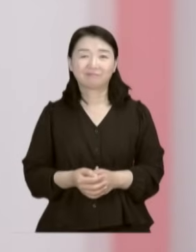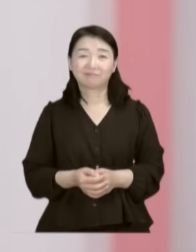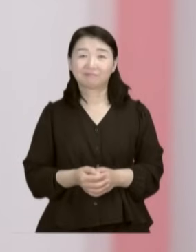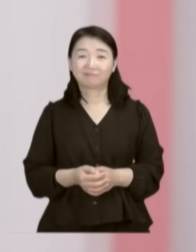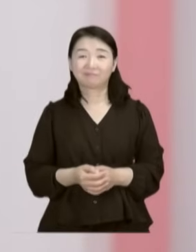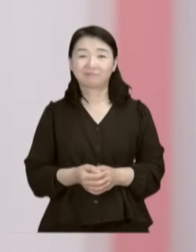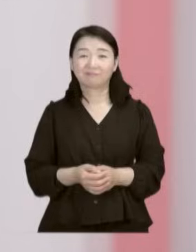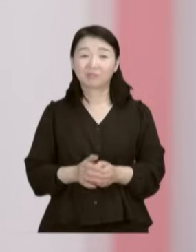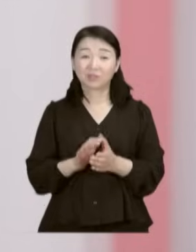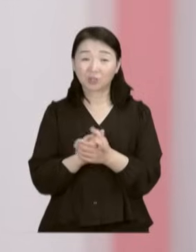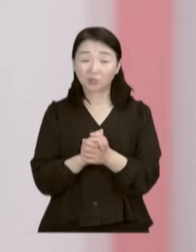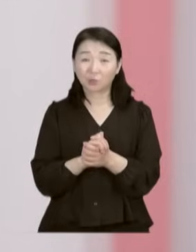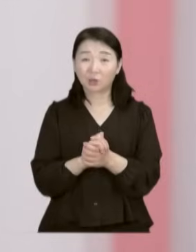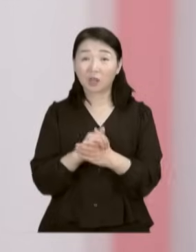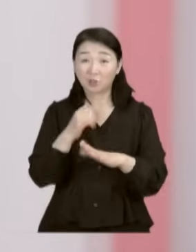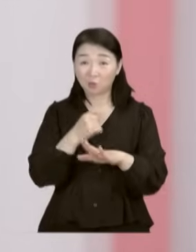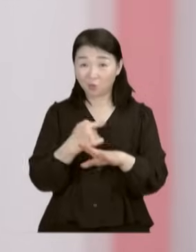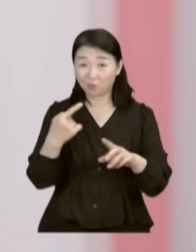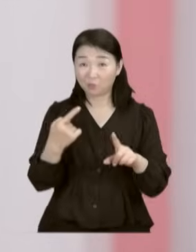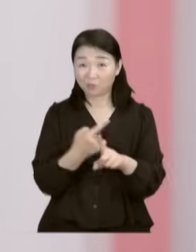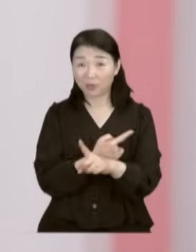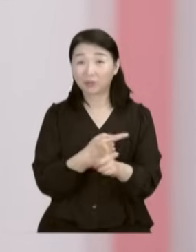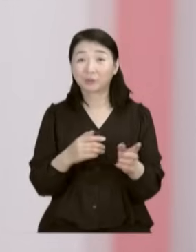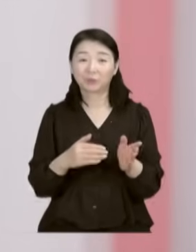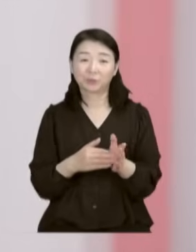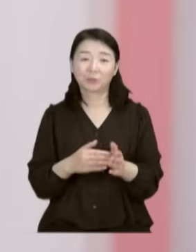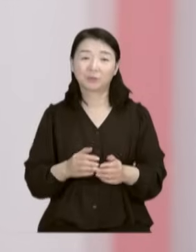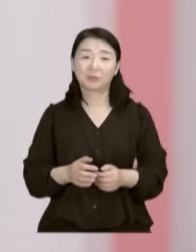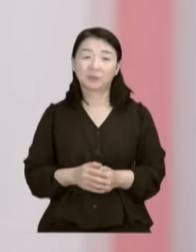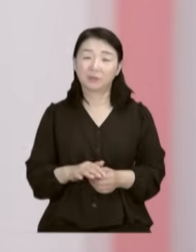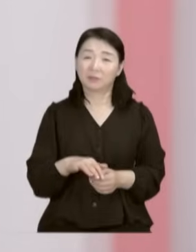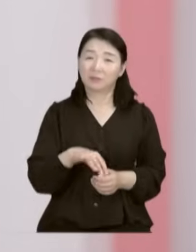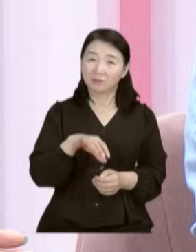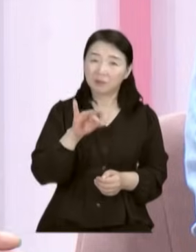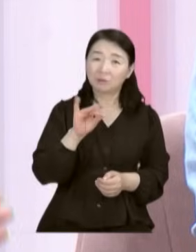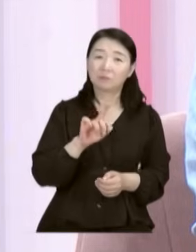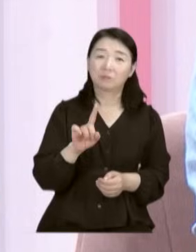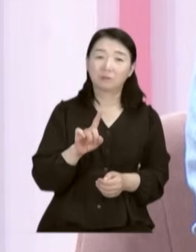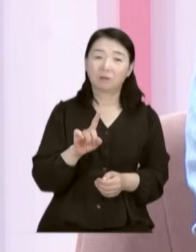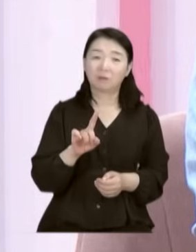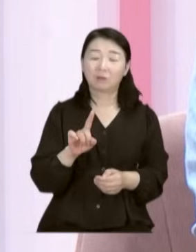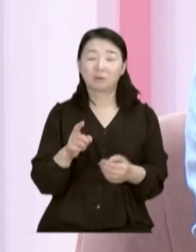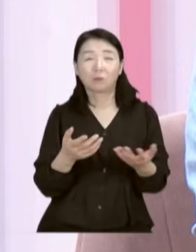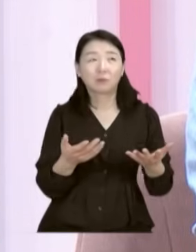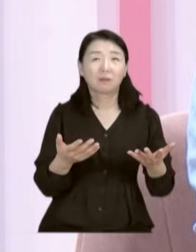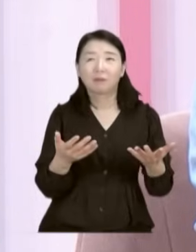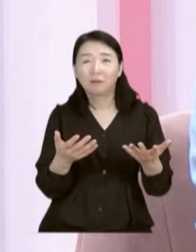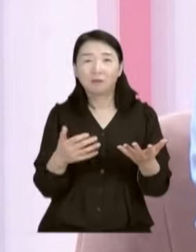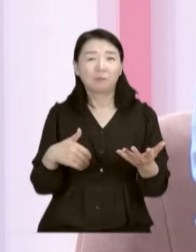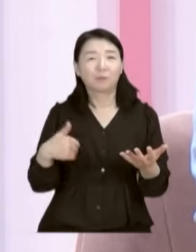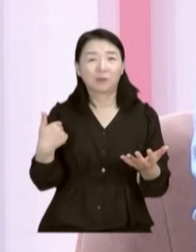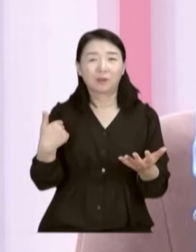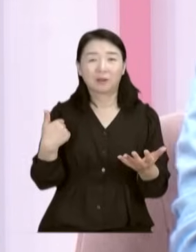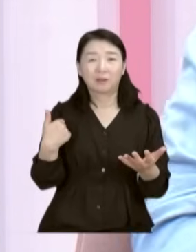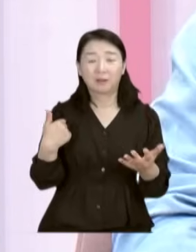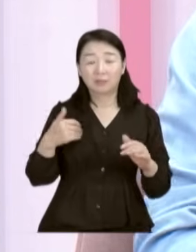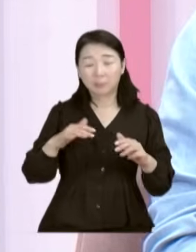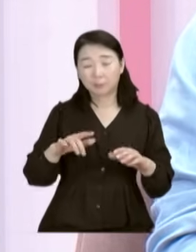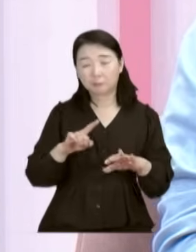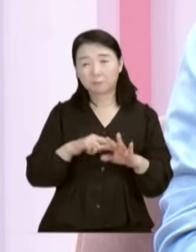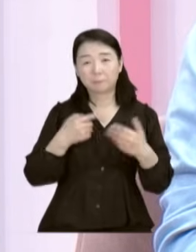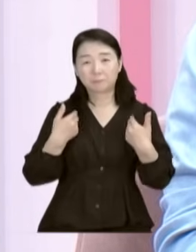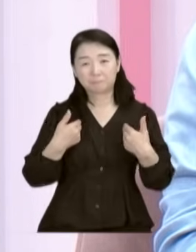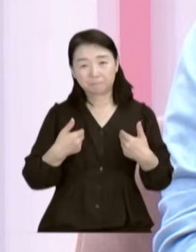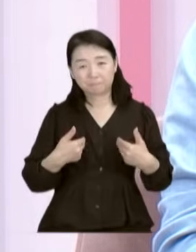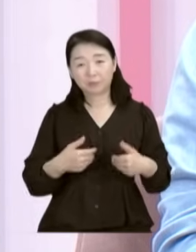들기도 하고 근데 기도가 바뀌게 되더라고요 결론을 듣기까지 처음에는 막 우왕좌왕하고